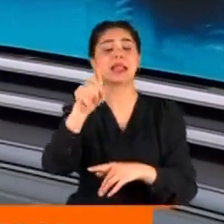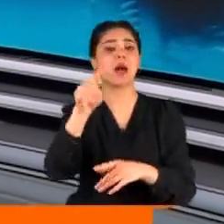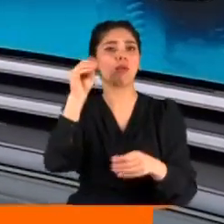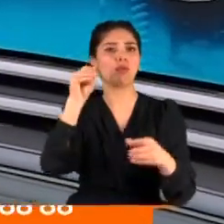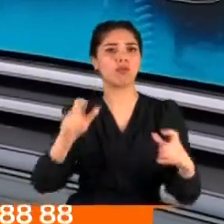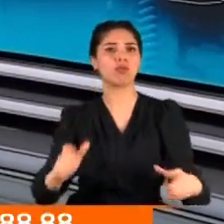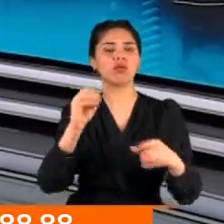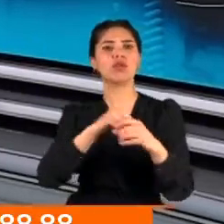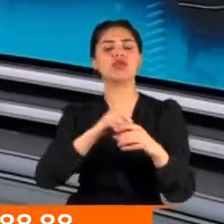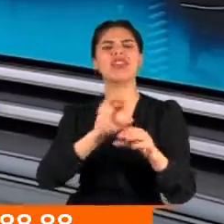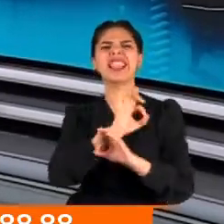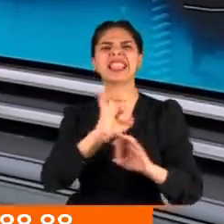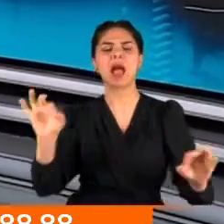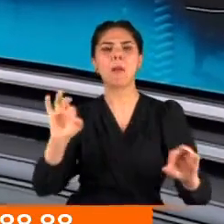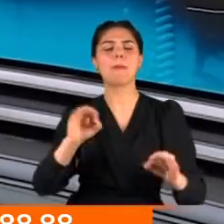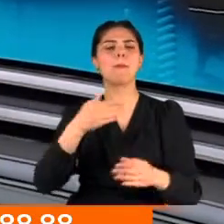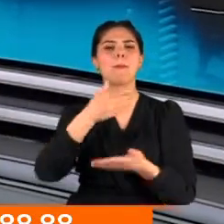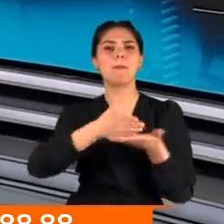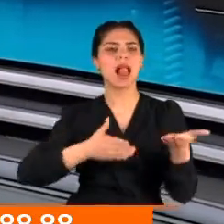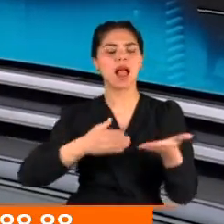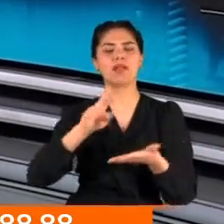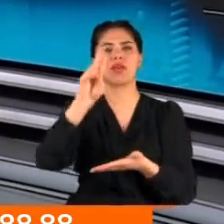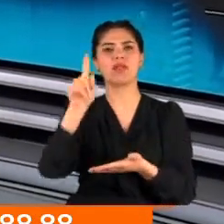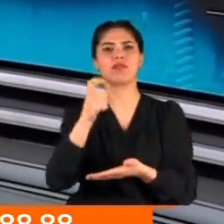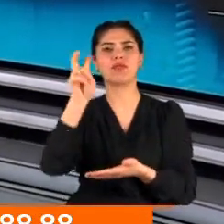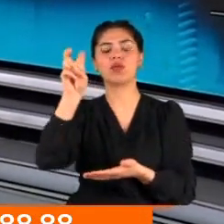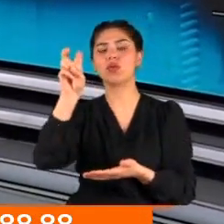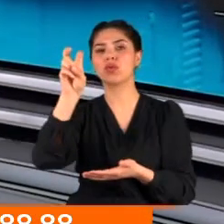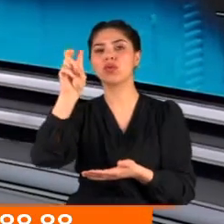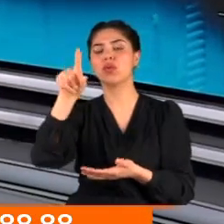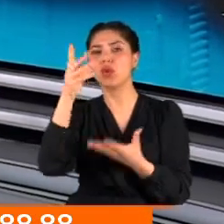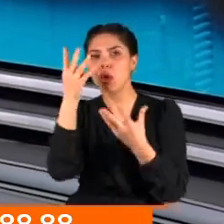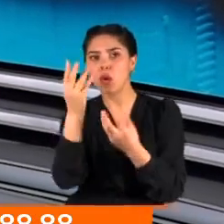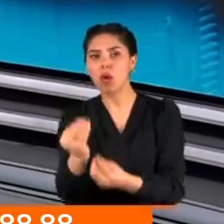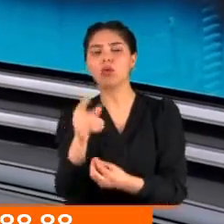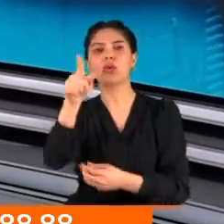lira 69 kuruşa yükseldi. Taksilerde de kısa mesafe 28 lira oldu.